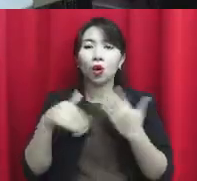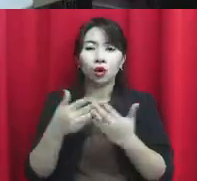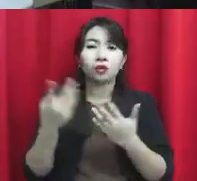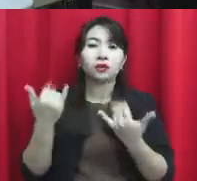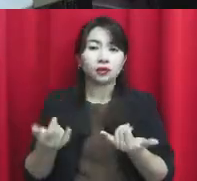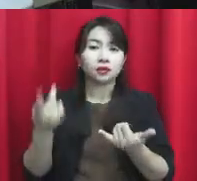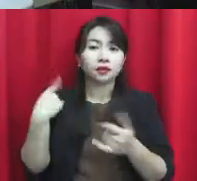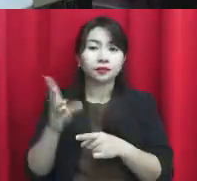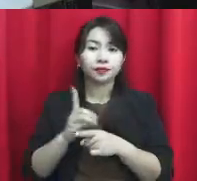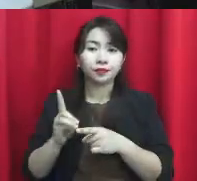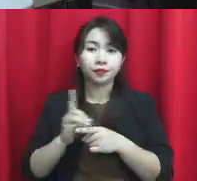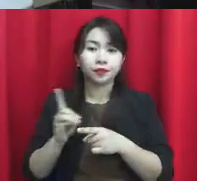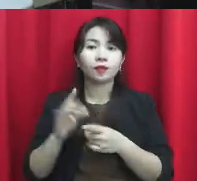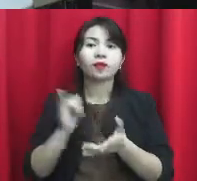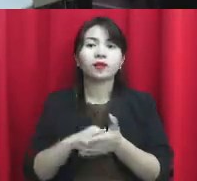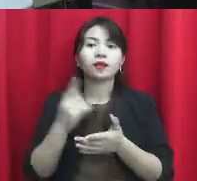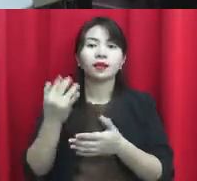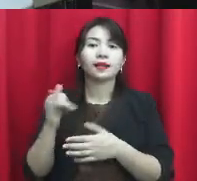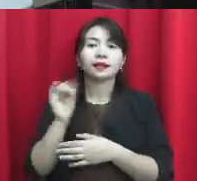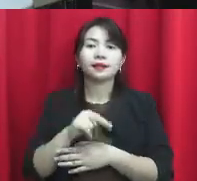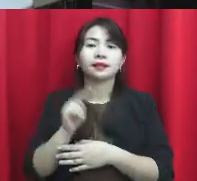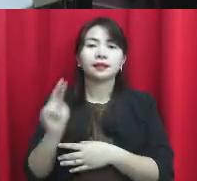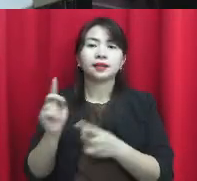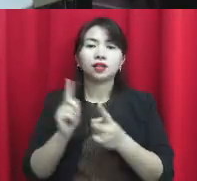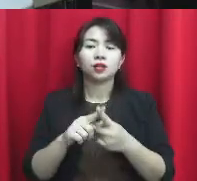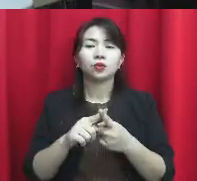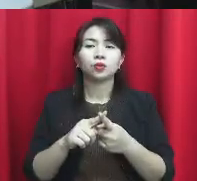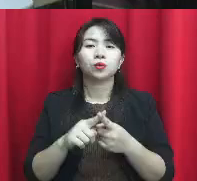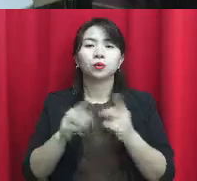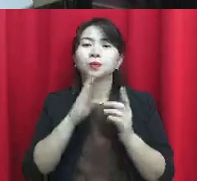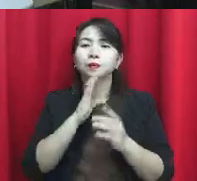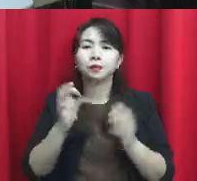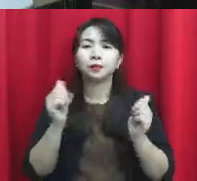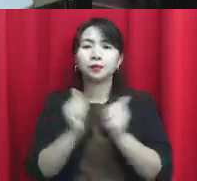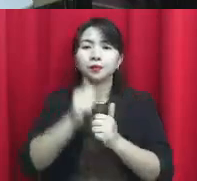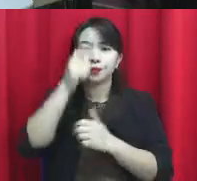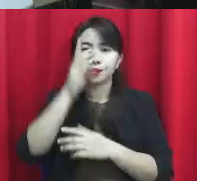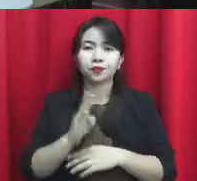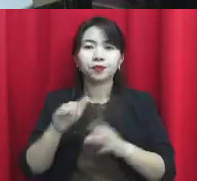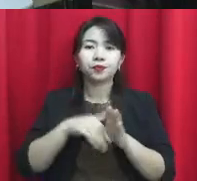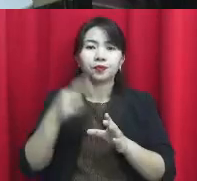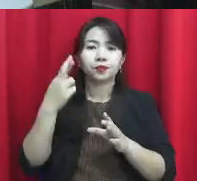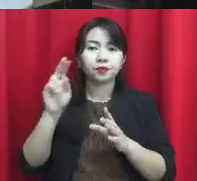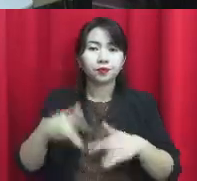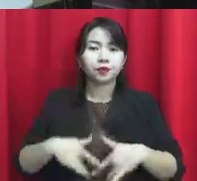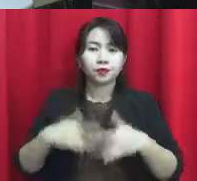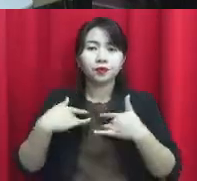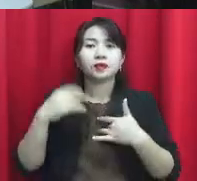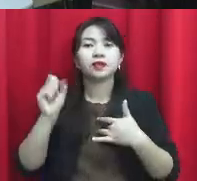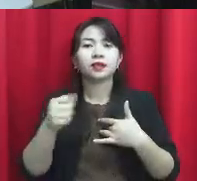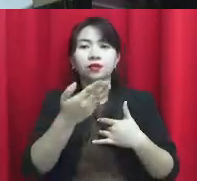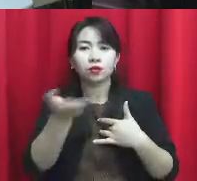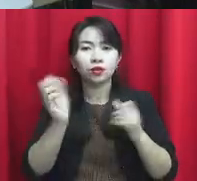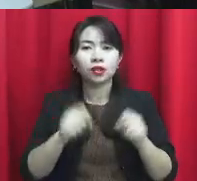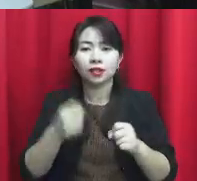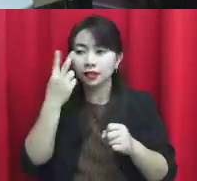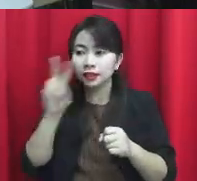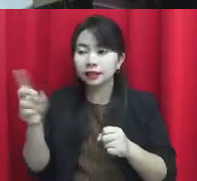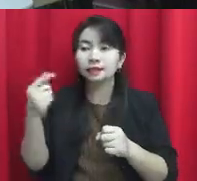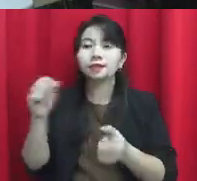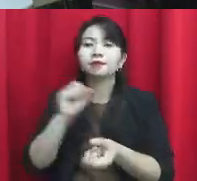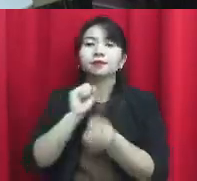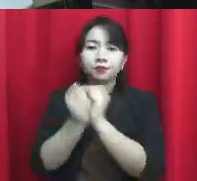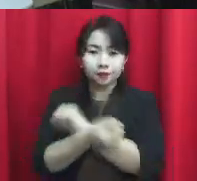kailangan pala nilang isama ang Diyos sa buhay nila mga kapatid I'm telling you Makikita mo ung transformation sir Joo eh On the